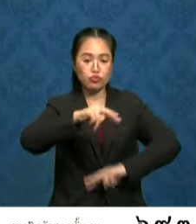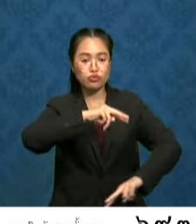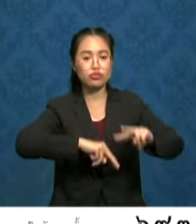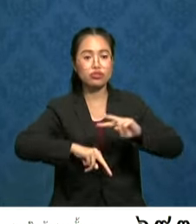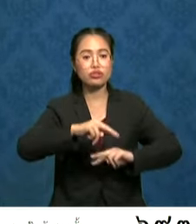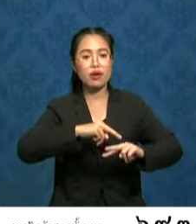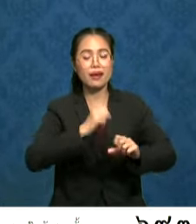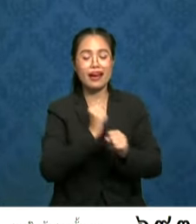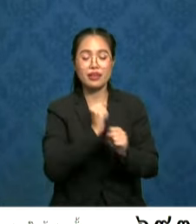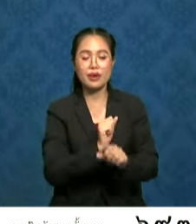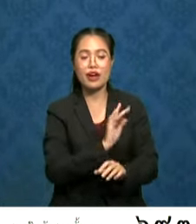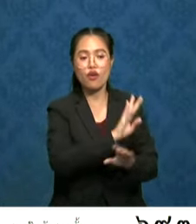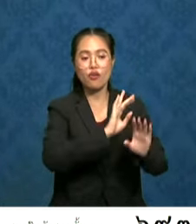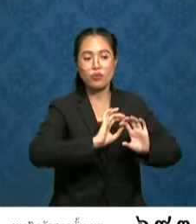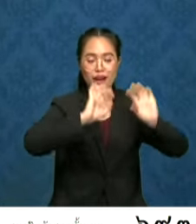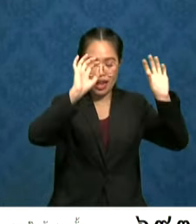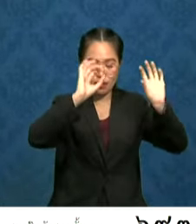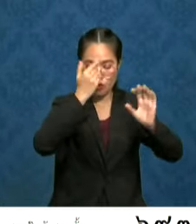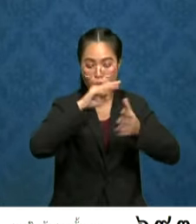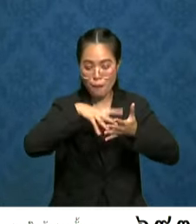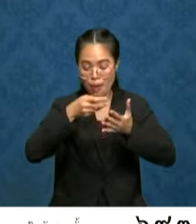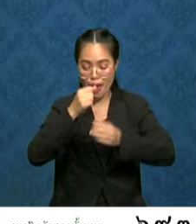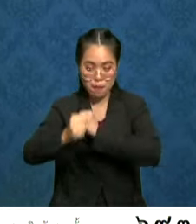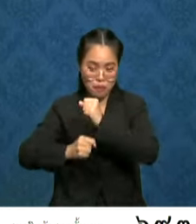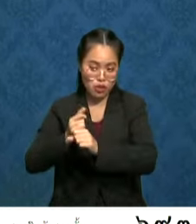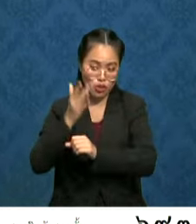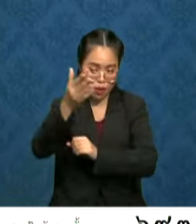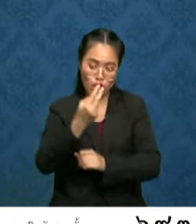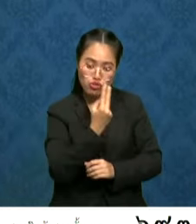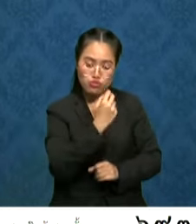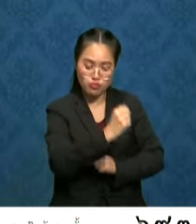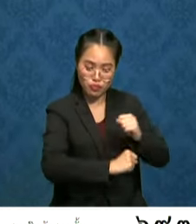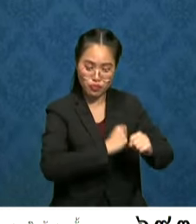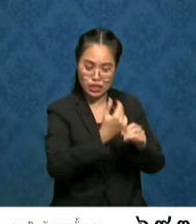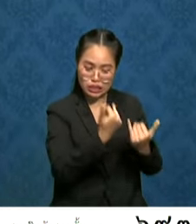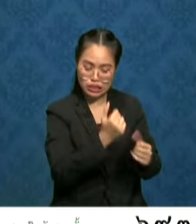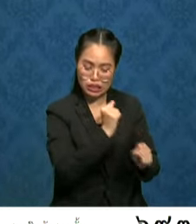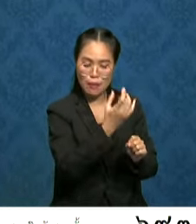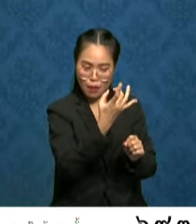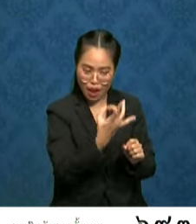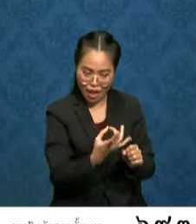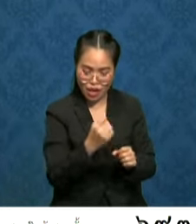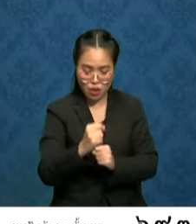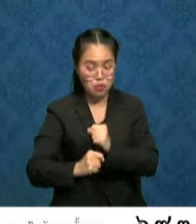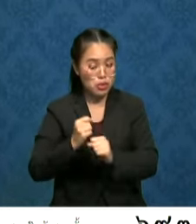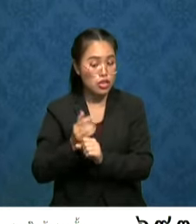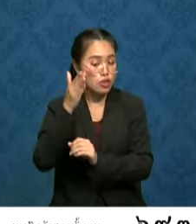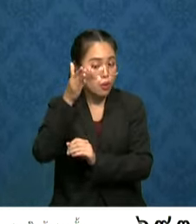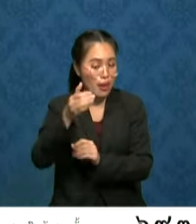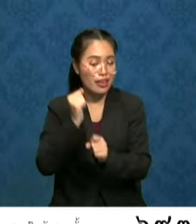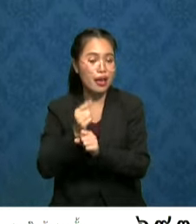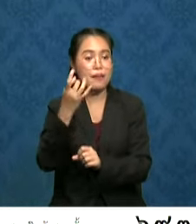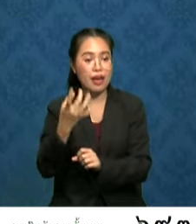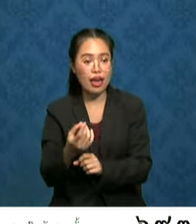นโยบายเพื่อที่จะดูว่าพอวางแผนปีต่อไปแล้วเนี่ยของเก่าทำไปได้แค่ไหนแล้วของใหม่เนี่ยอะไรกำลังจะมานะคะก็ขอขอบพระคุณ